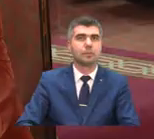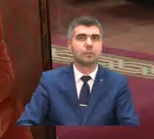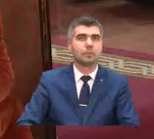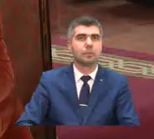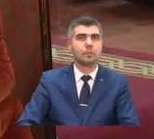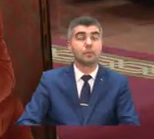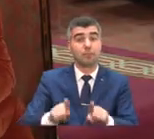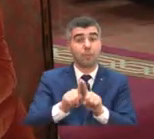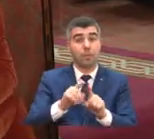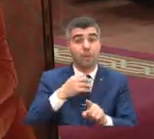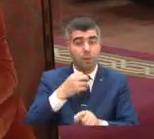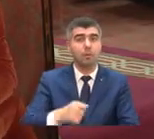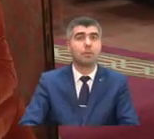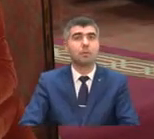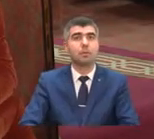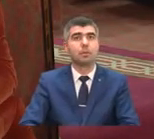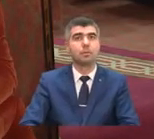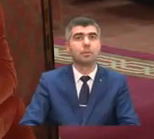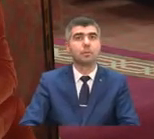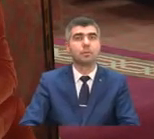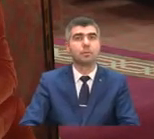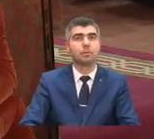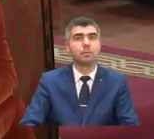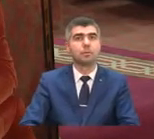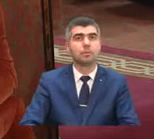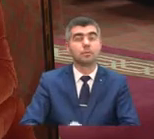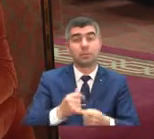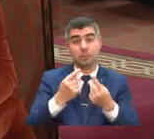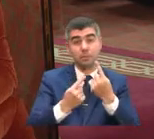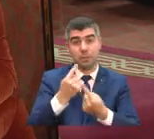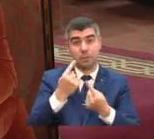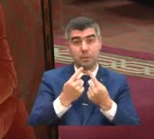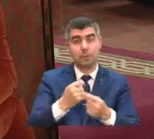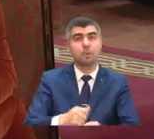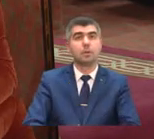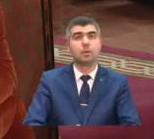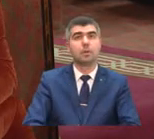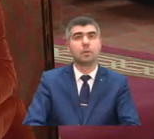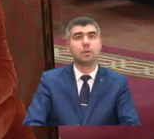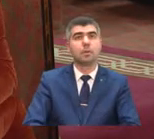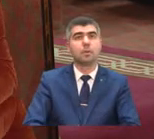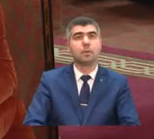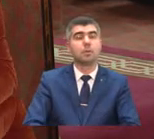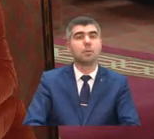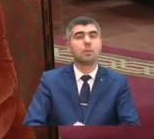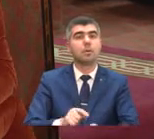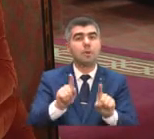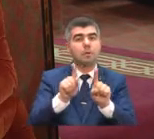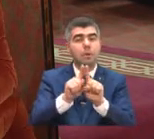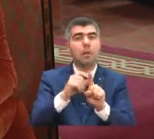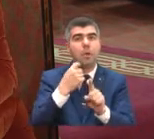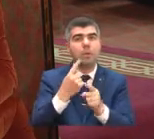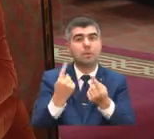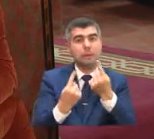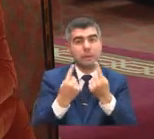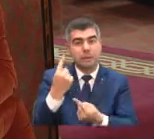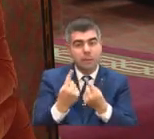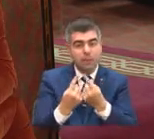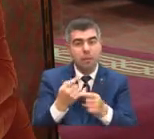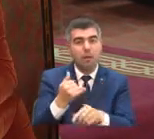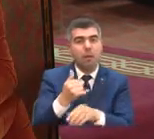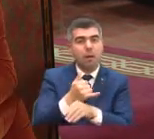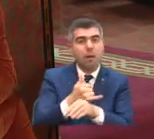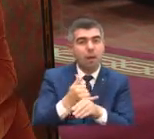باش نحاولوا فيما يخص احتلال الملك العمومي للمقاهي